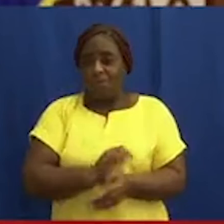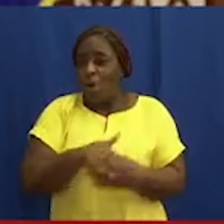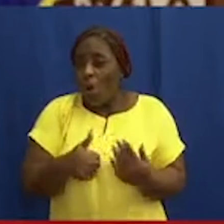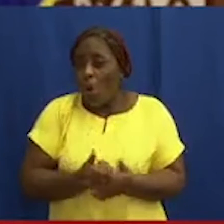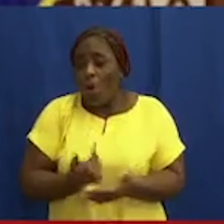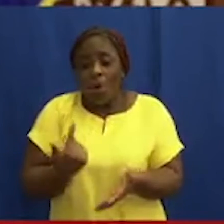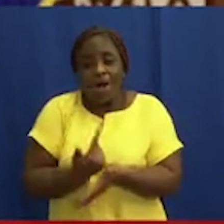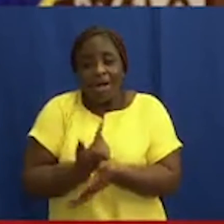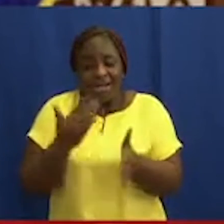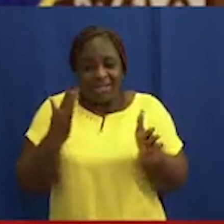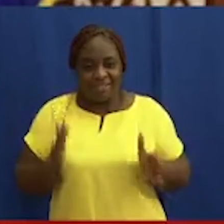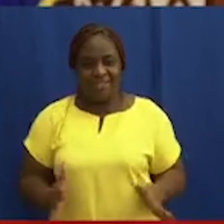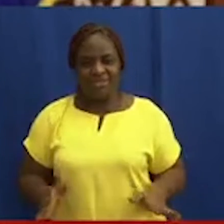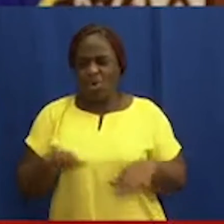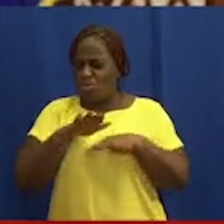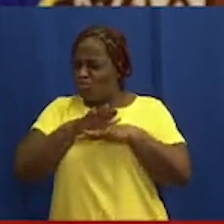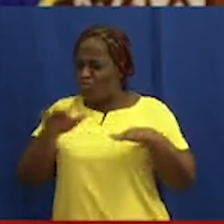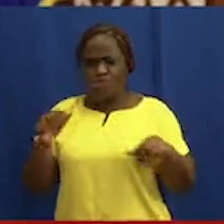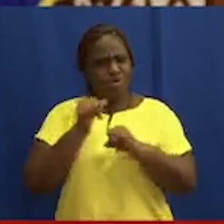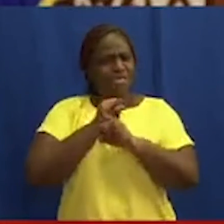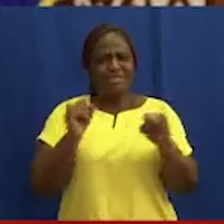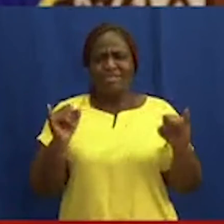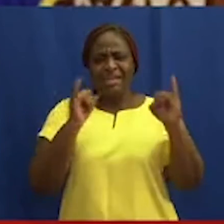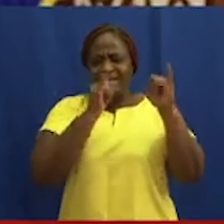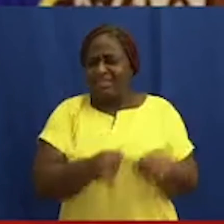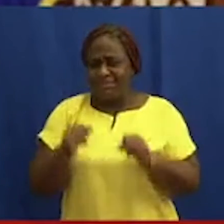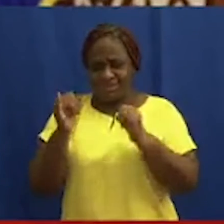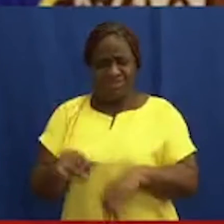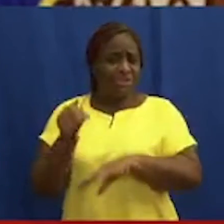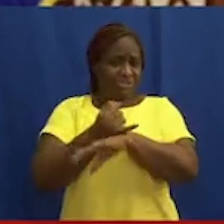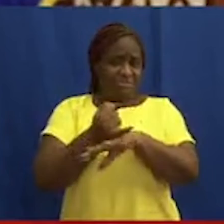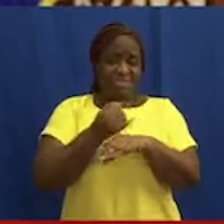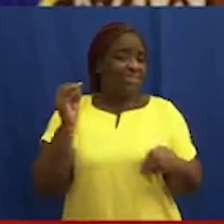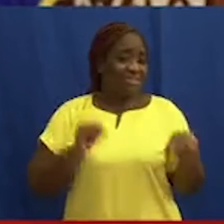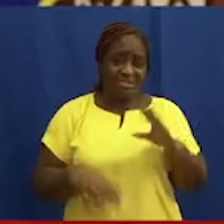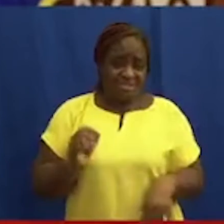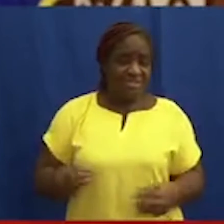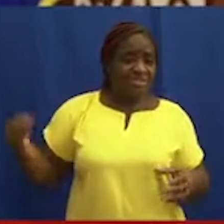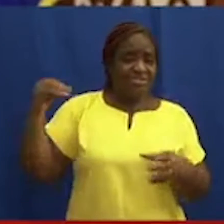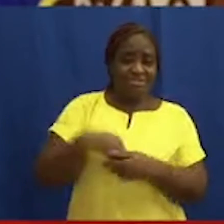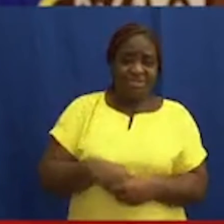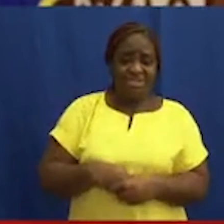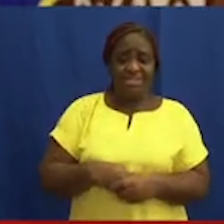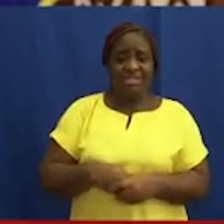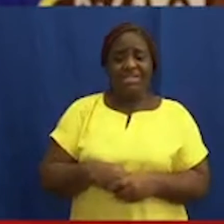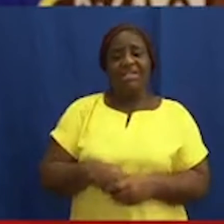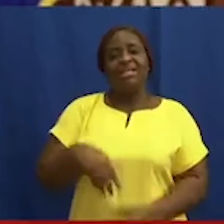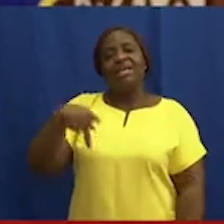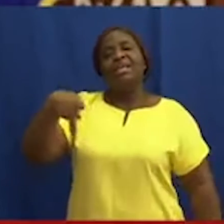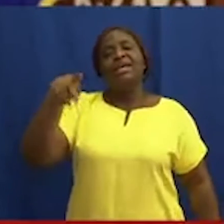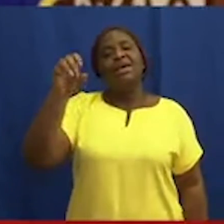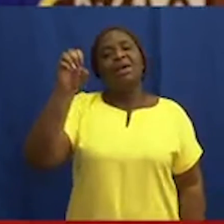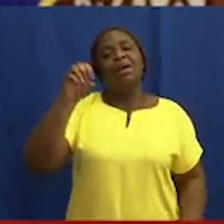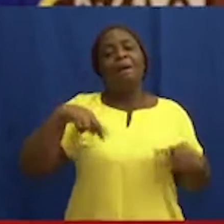sa kudin su a sin hajoji na gwamnati, to wannan magana ƙarya ne, ba gaskiya bane.